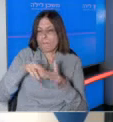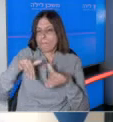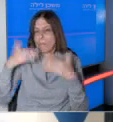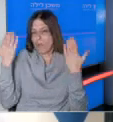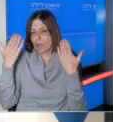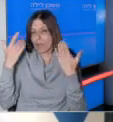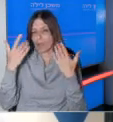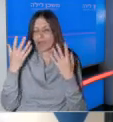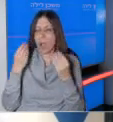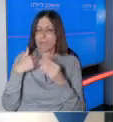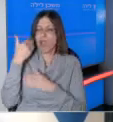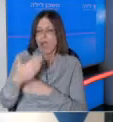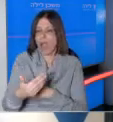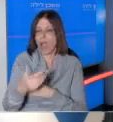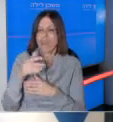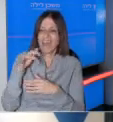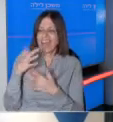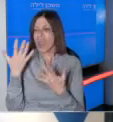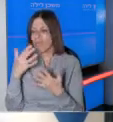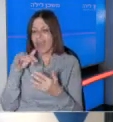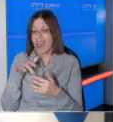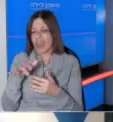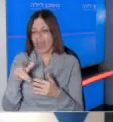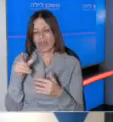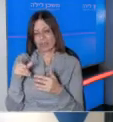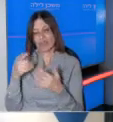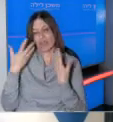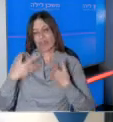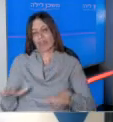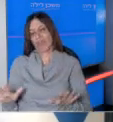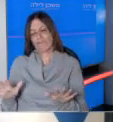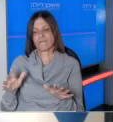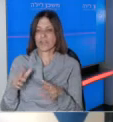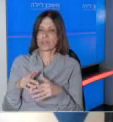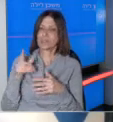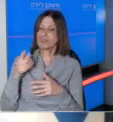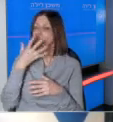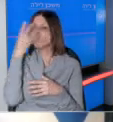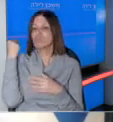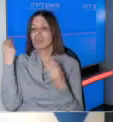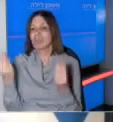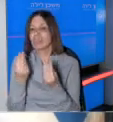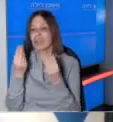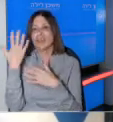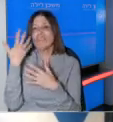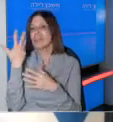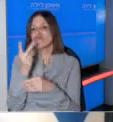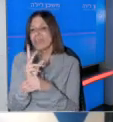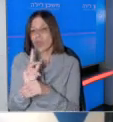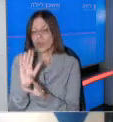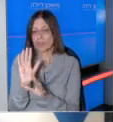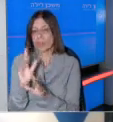הרבה אחרי, והליכה של כמה צעדים גורמים לה להתנשף. היא שוכחת דברים שקרו לפני שתי